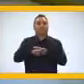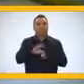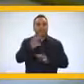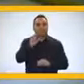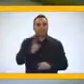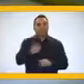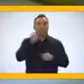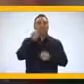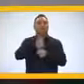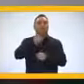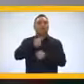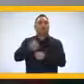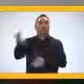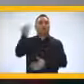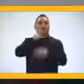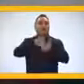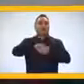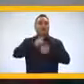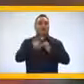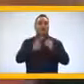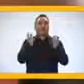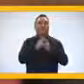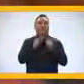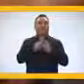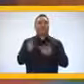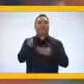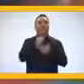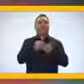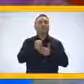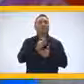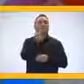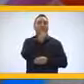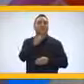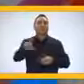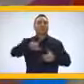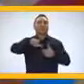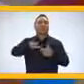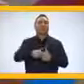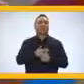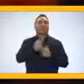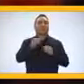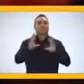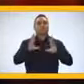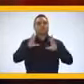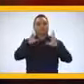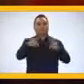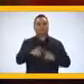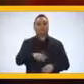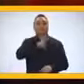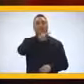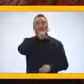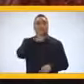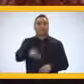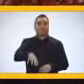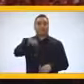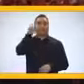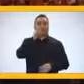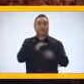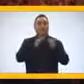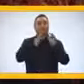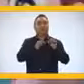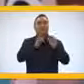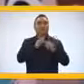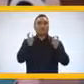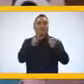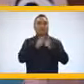Sığınmacılar ve Göçmenlerle Dayanışma Derneği Yeşil Çocuklar projesini hayata geçirdi. Fransa merkezli Diyalog